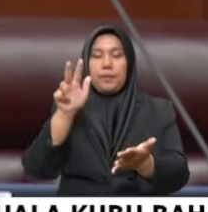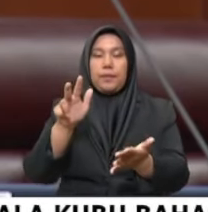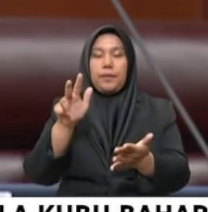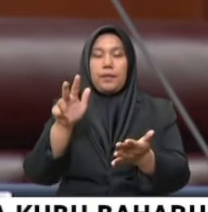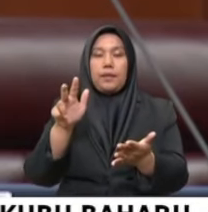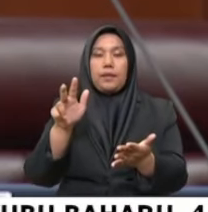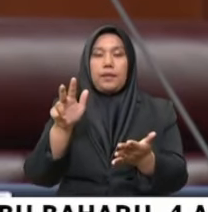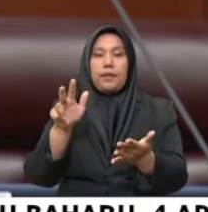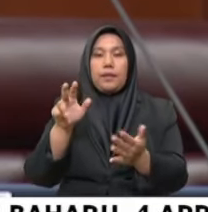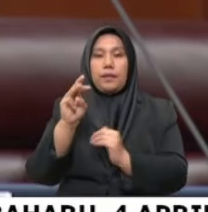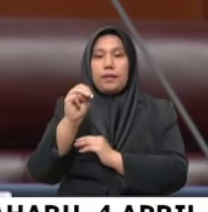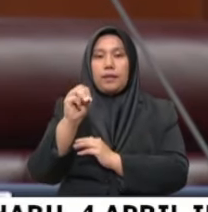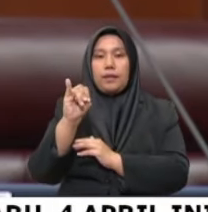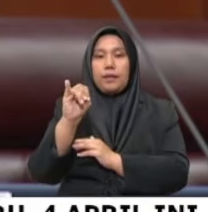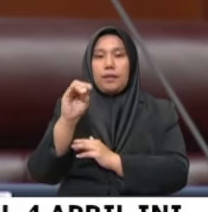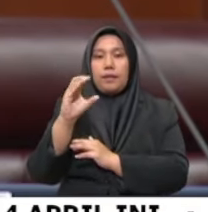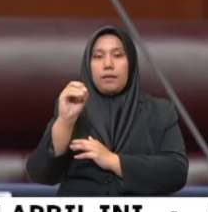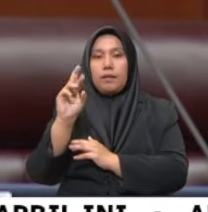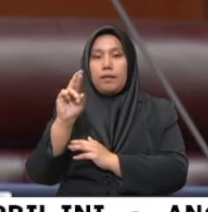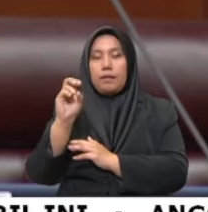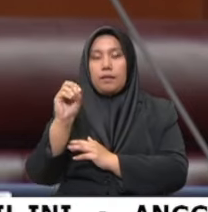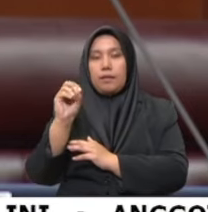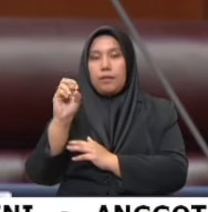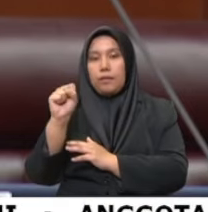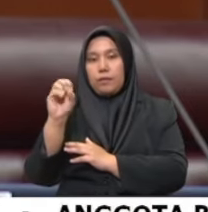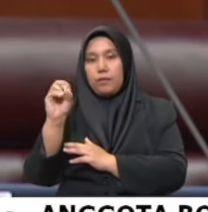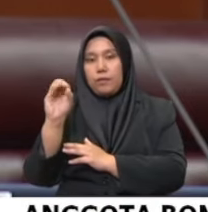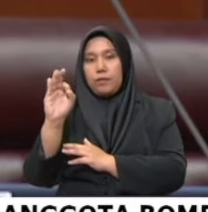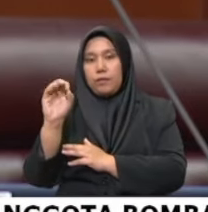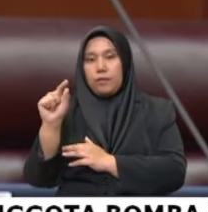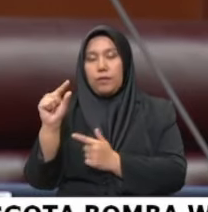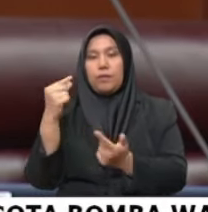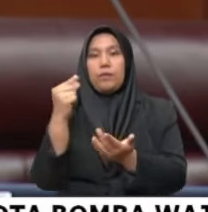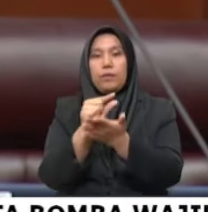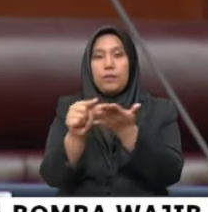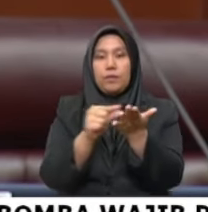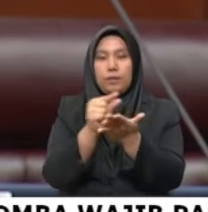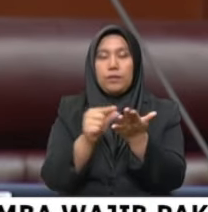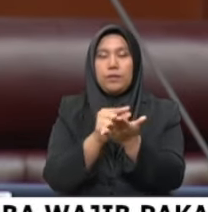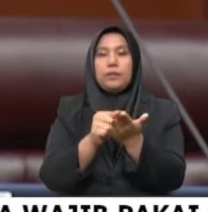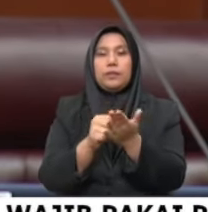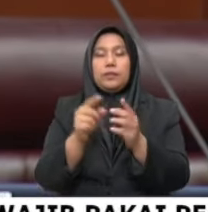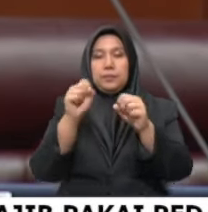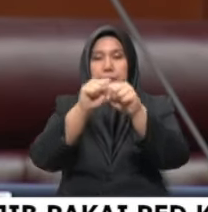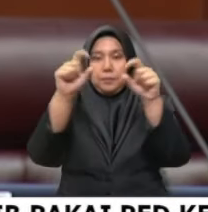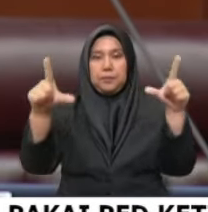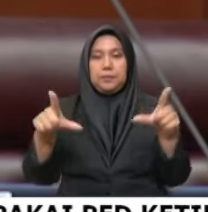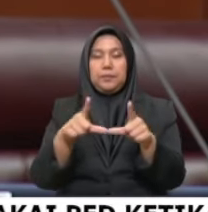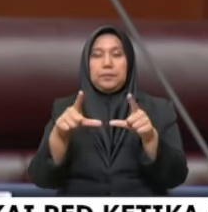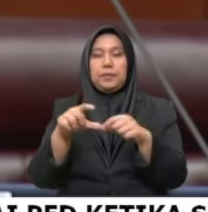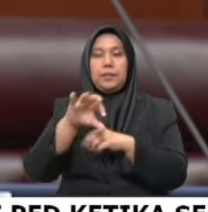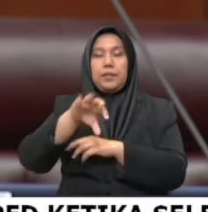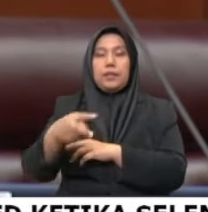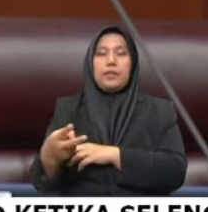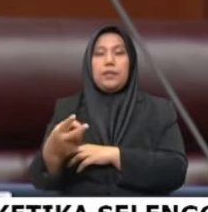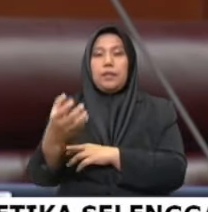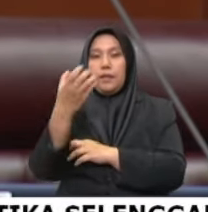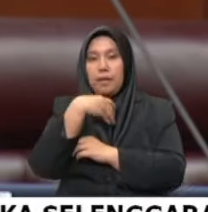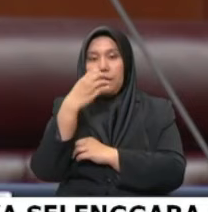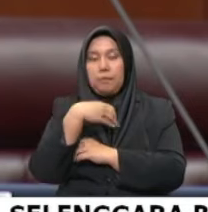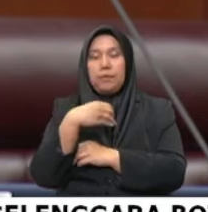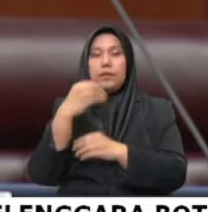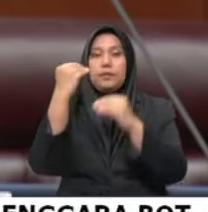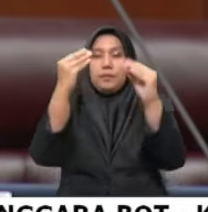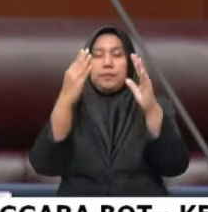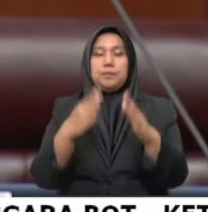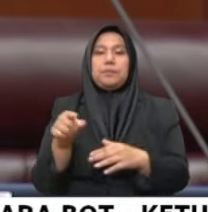sebagai Microsoft Innovative Educator, Google Certified Educator atau Apple Teacher Leader dengan izin Datuk